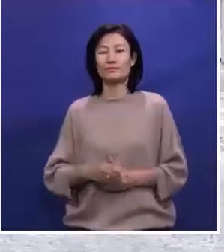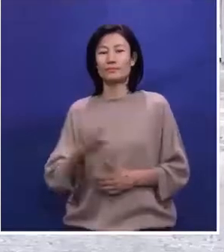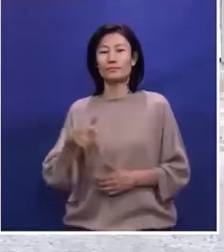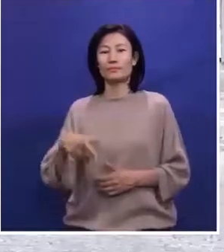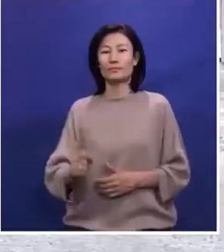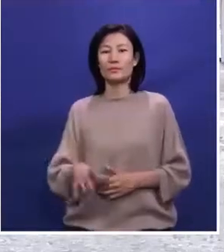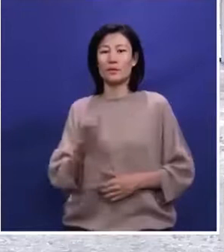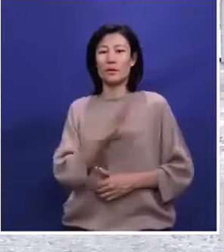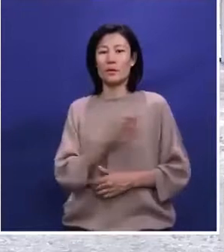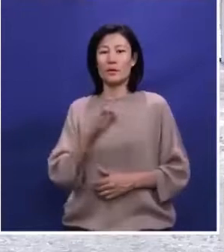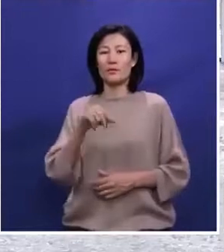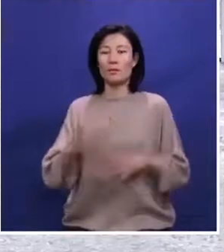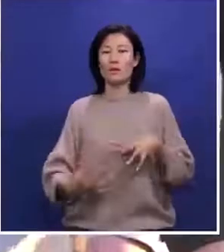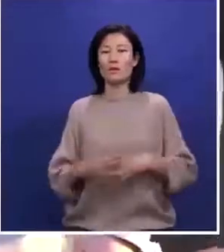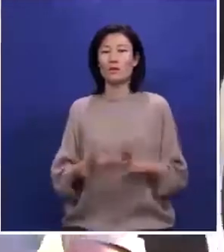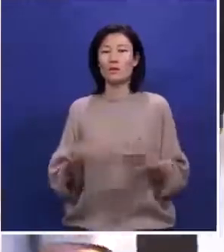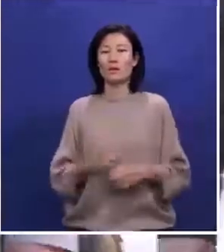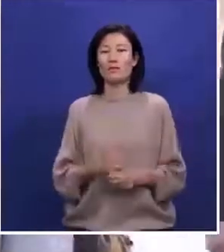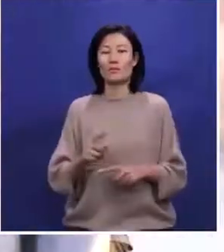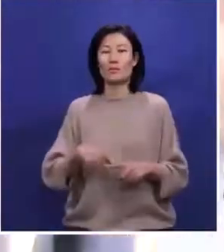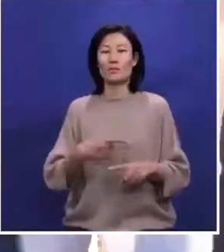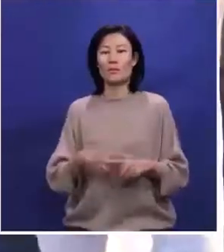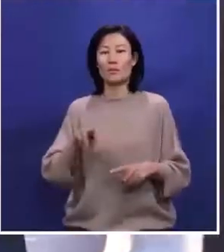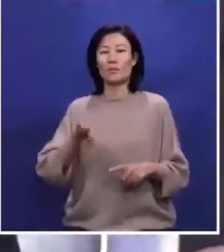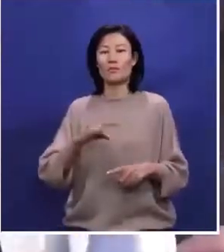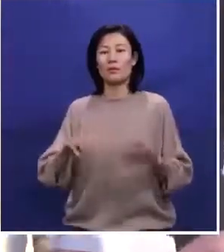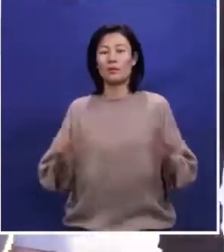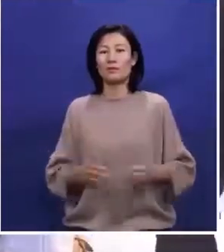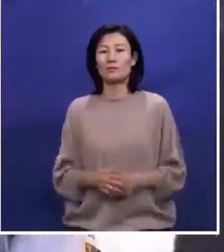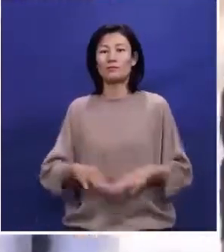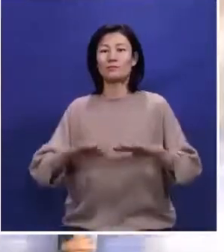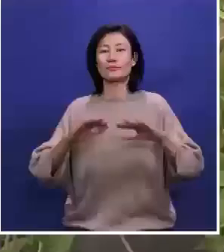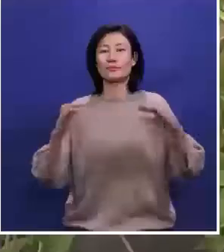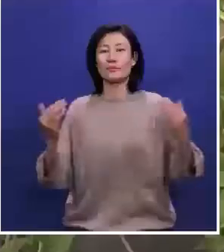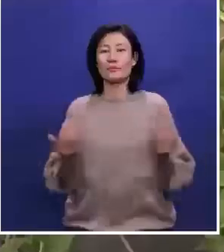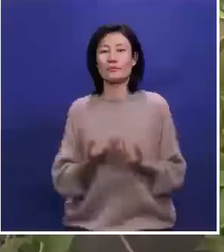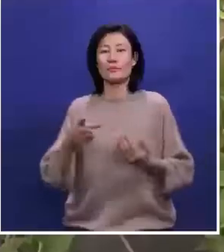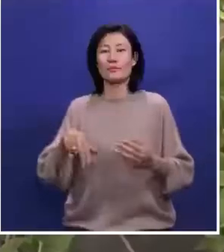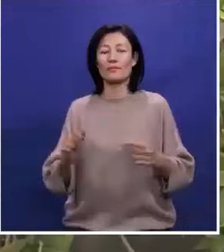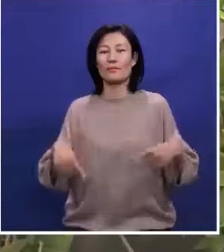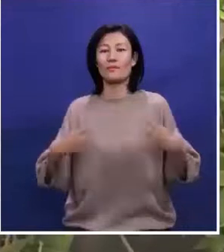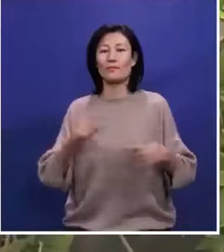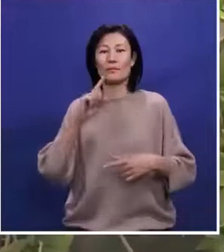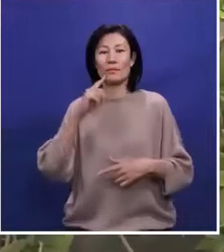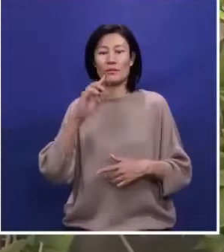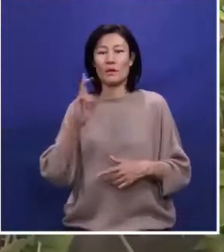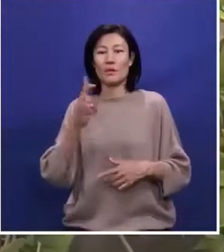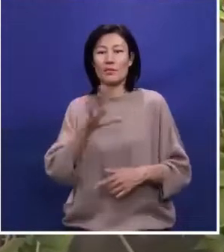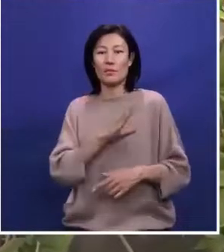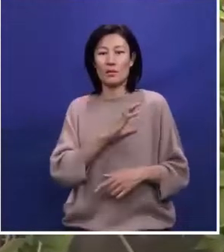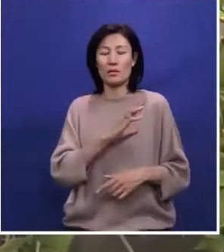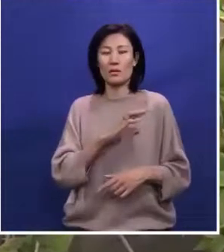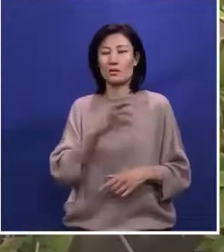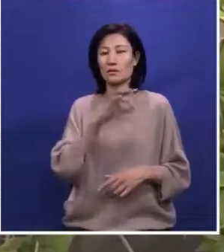жасауға мүмкіндік береді, дейді аудан әкімі. Алайда Мұхит Отаршиев карантиндік режимге байланысты кейбір қиындықтардың болғандығын